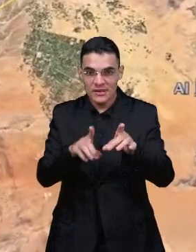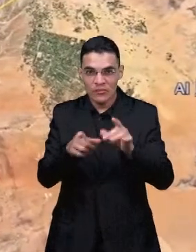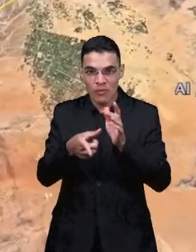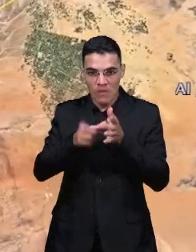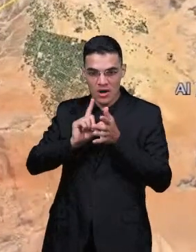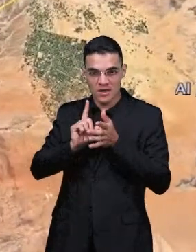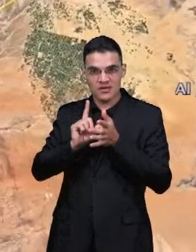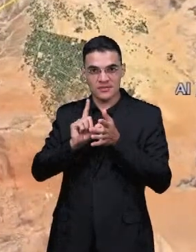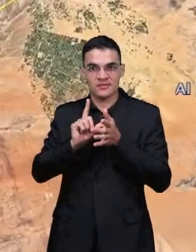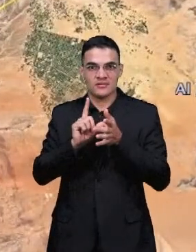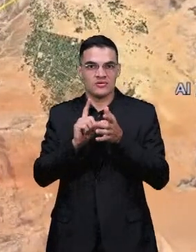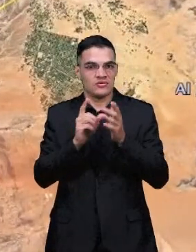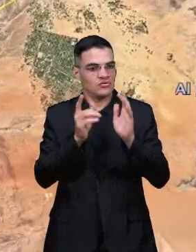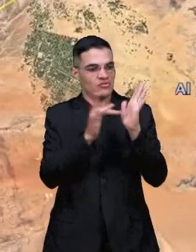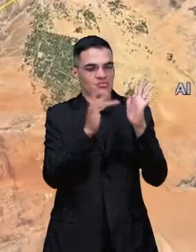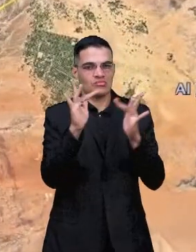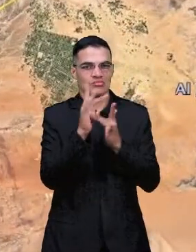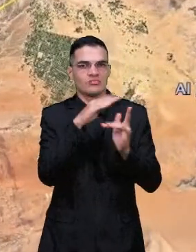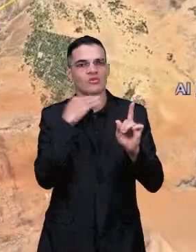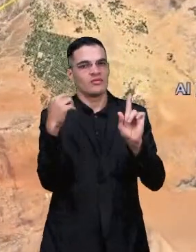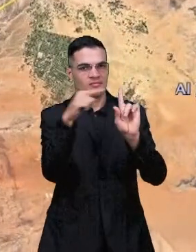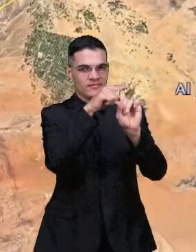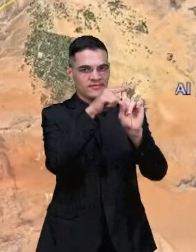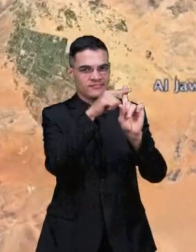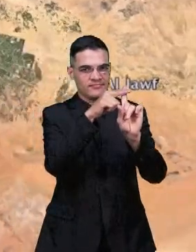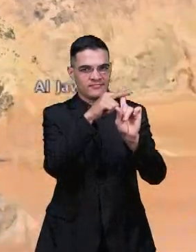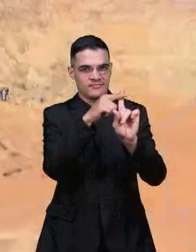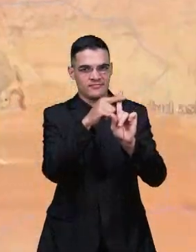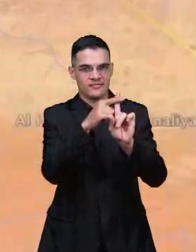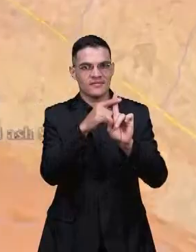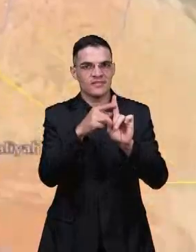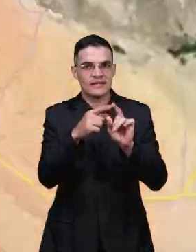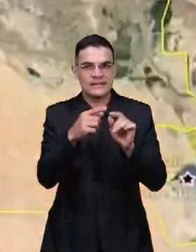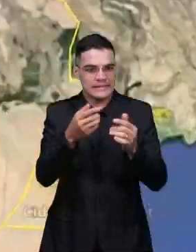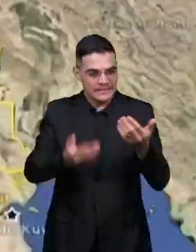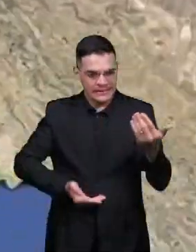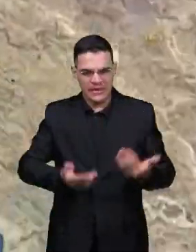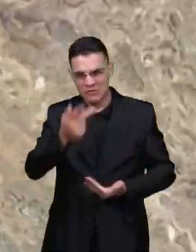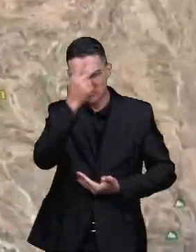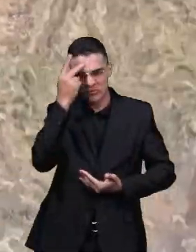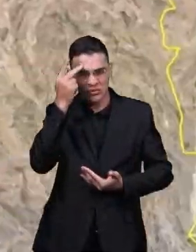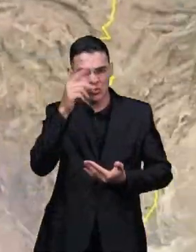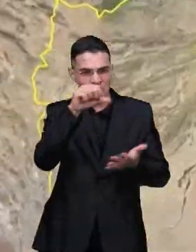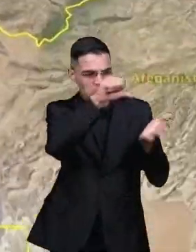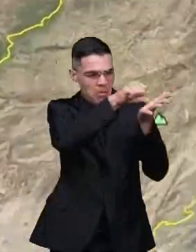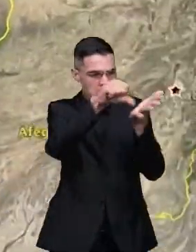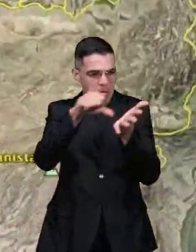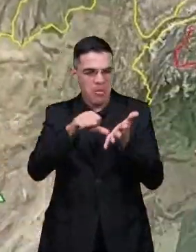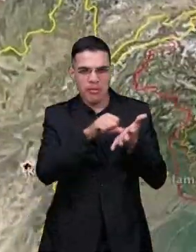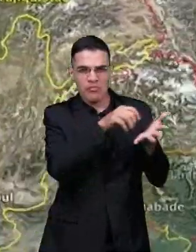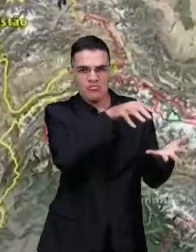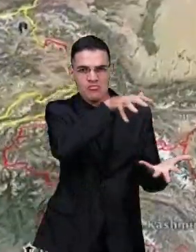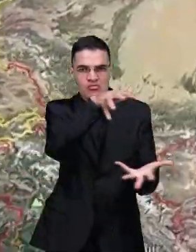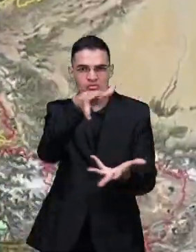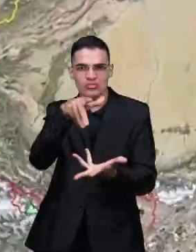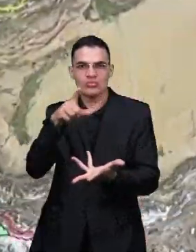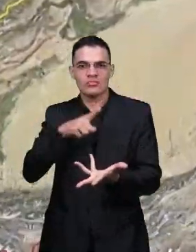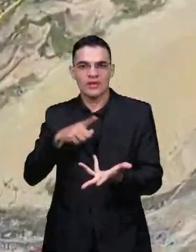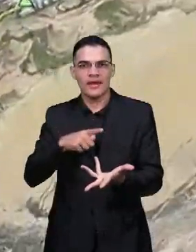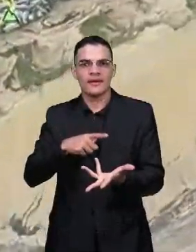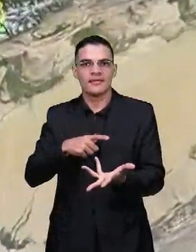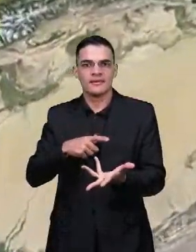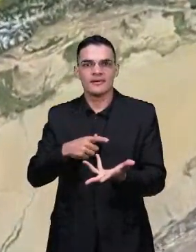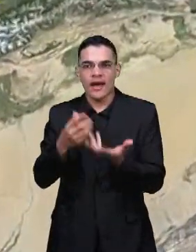véspera de sua morte na cruz do Calvário. Pessoas de todas as partes do mundo têm sido alcançadas